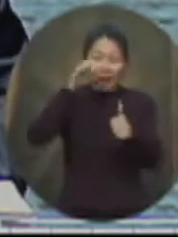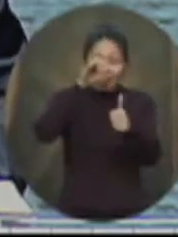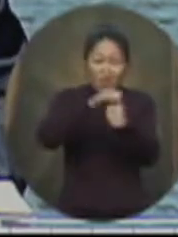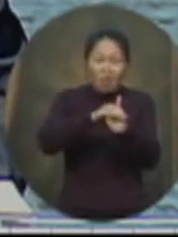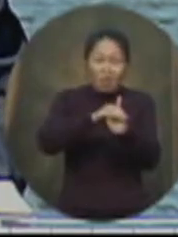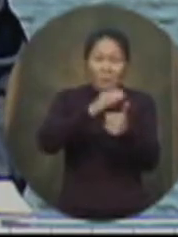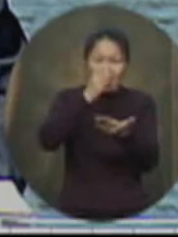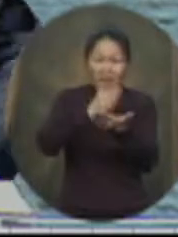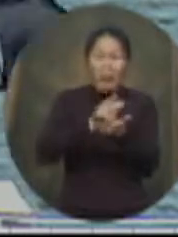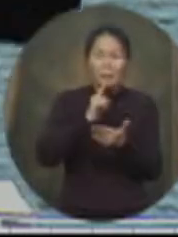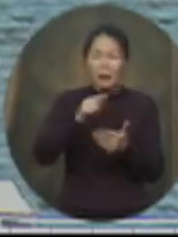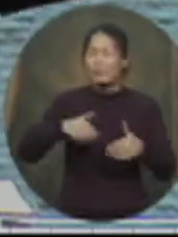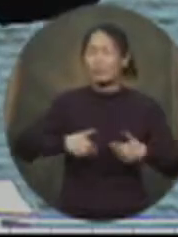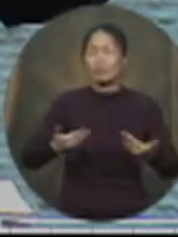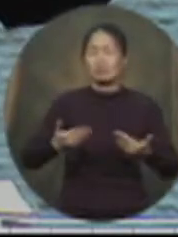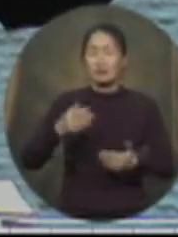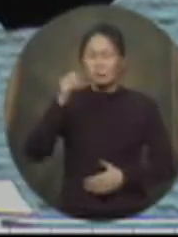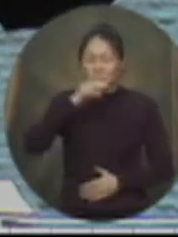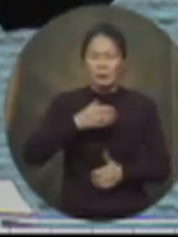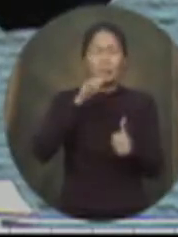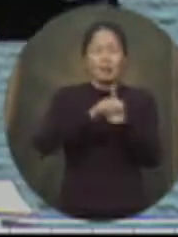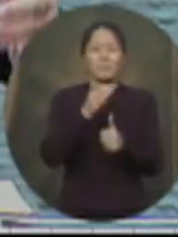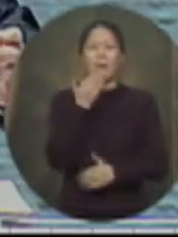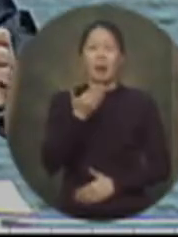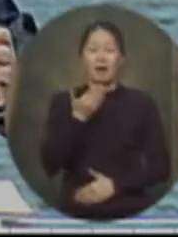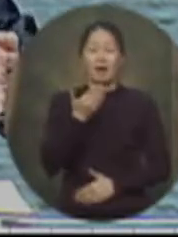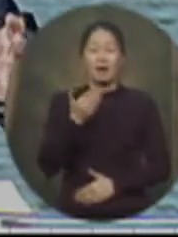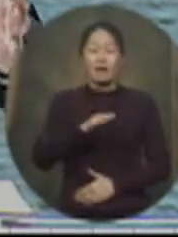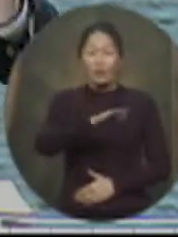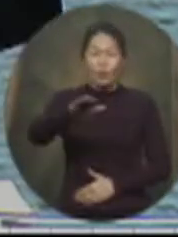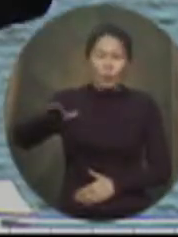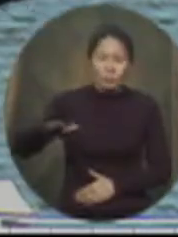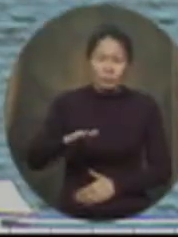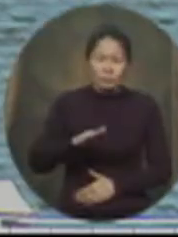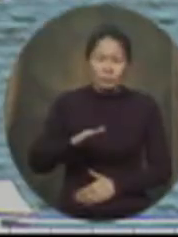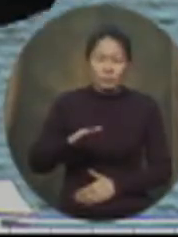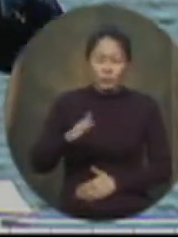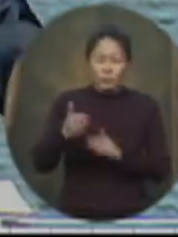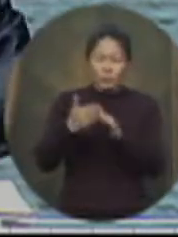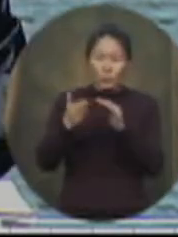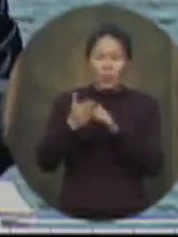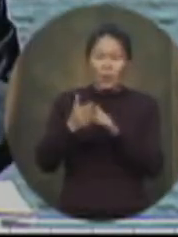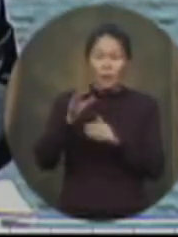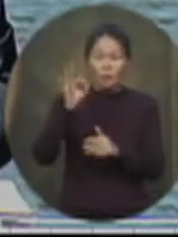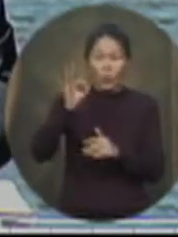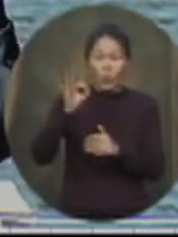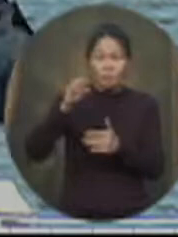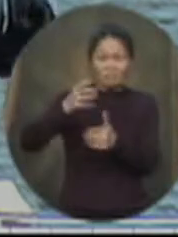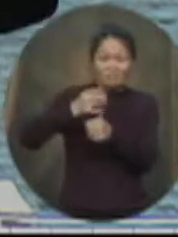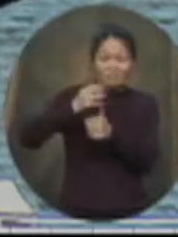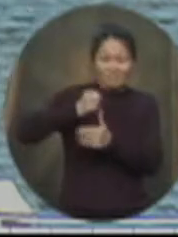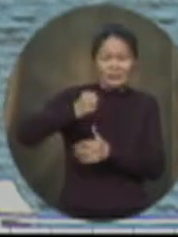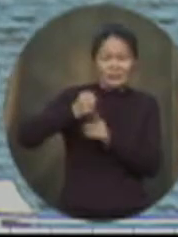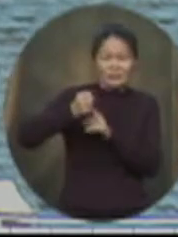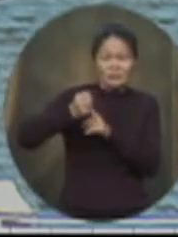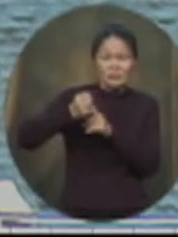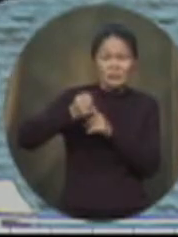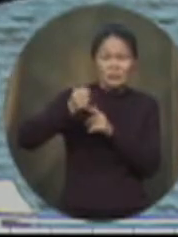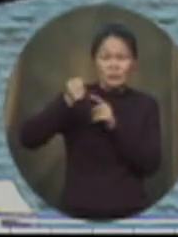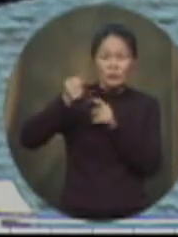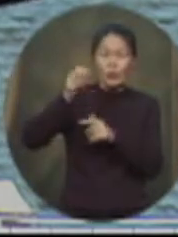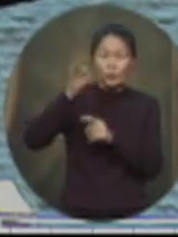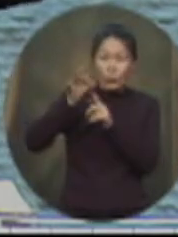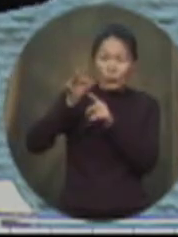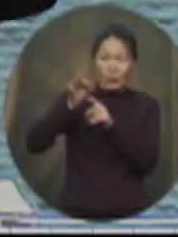할 것도 없어요 그냥 맞게 지니까 여러분 손에 돈을 쥐고 있으면 그 돈에 해당되는